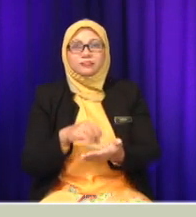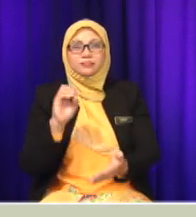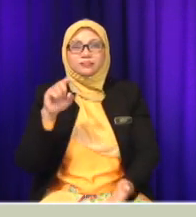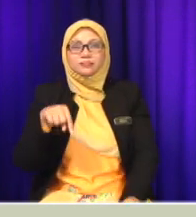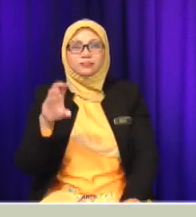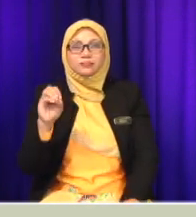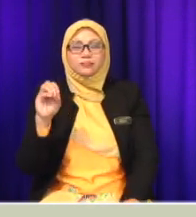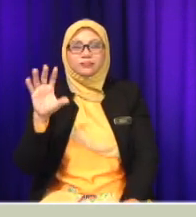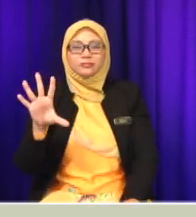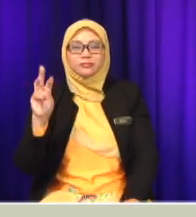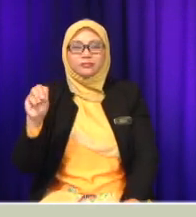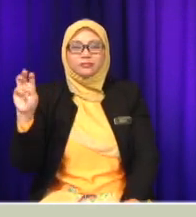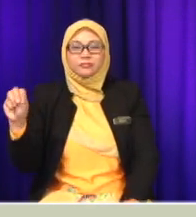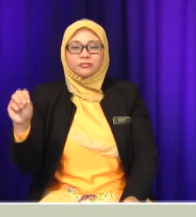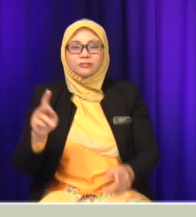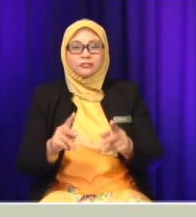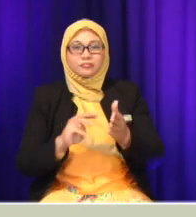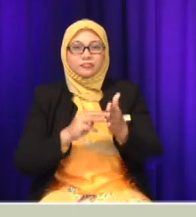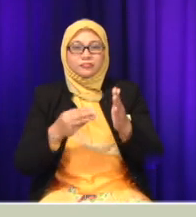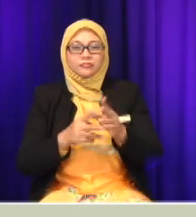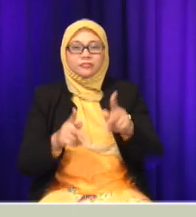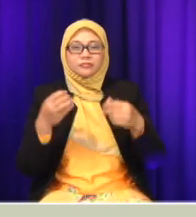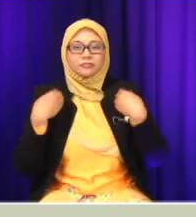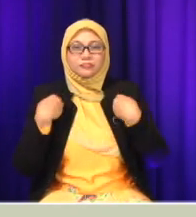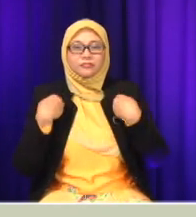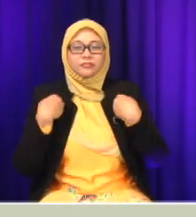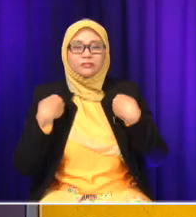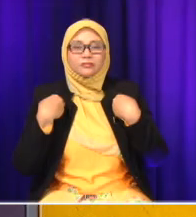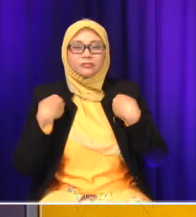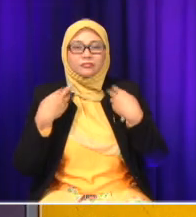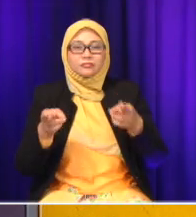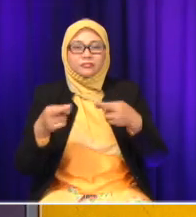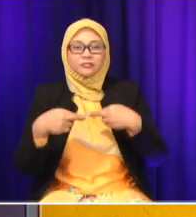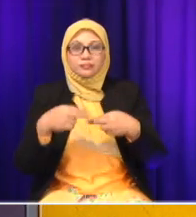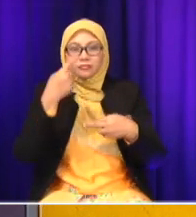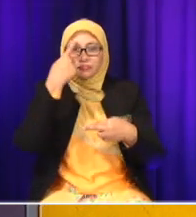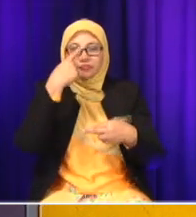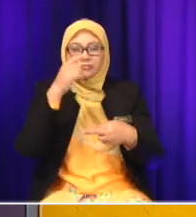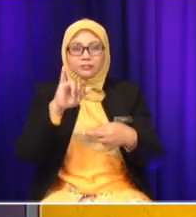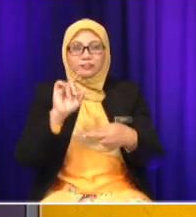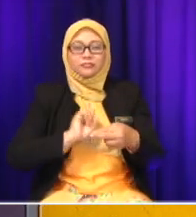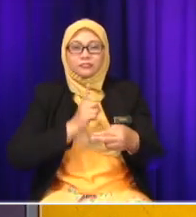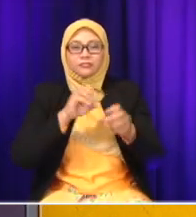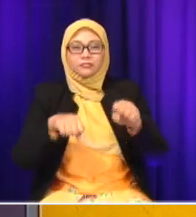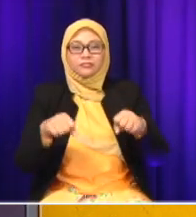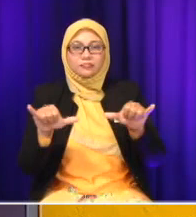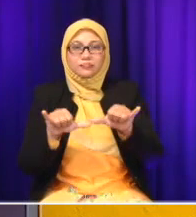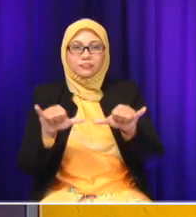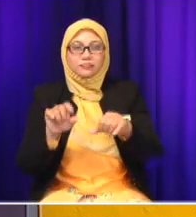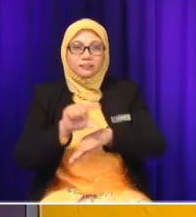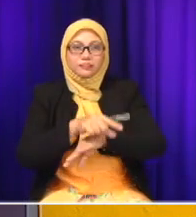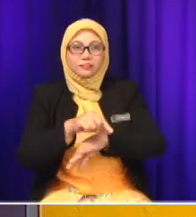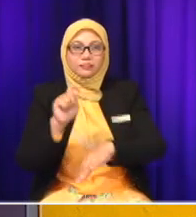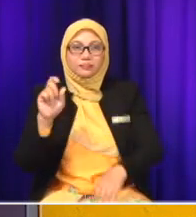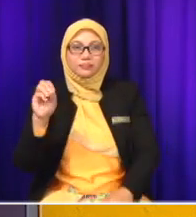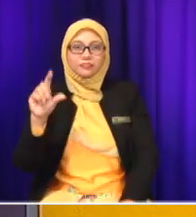kalau ada ruang yang kita dapat ukur dengan menggunakan tolok perasa iaitu 0.05 menunjukkan